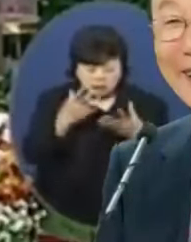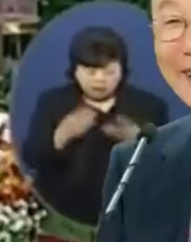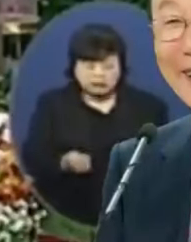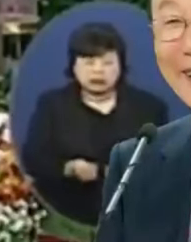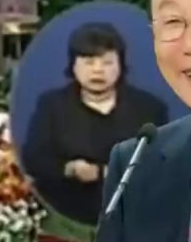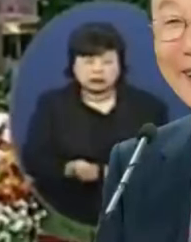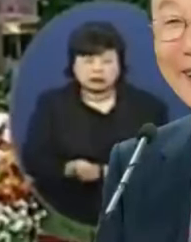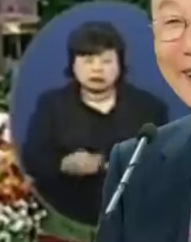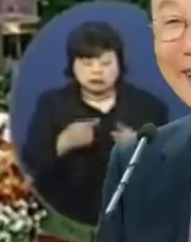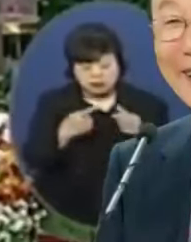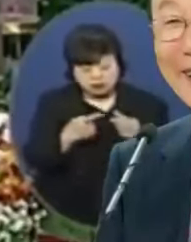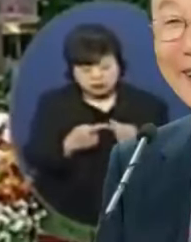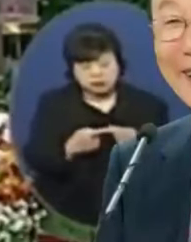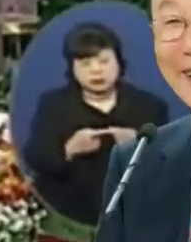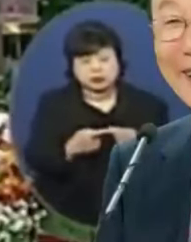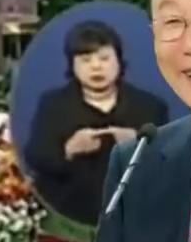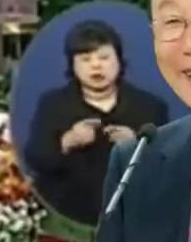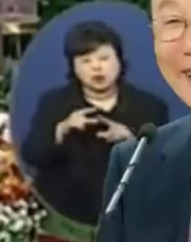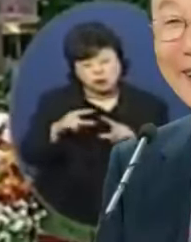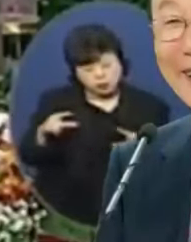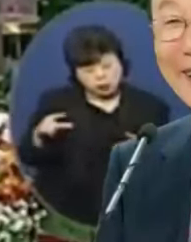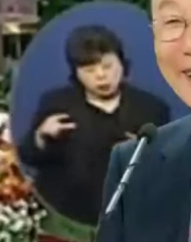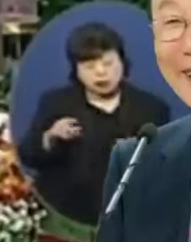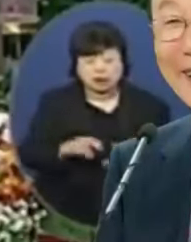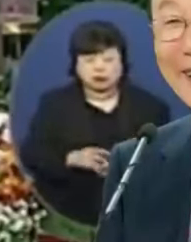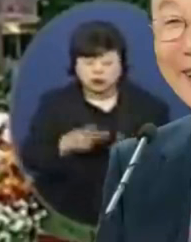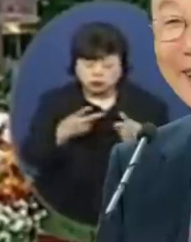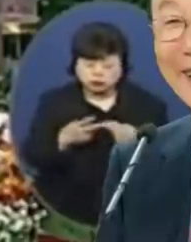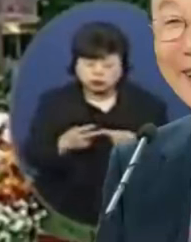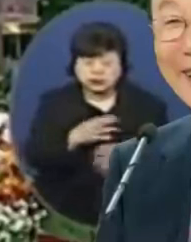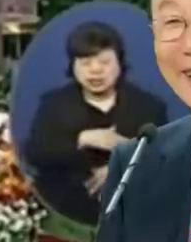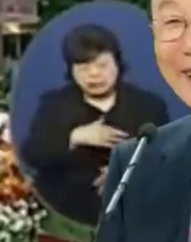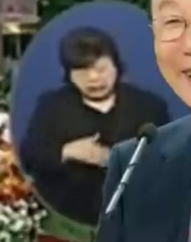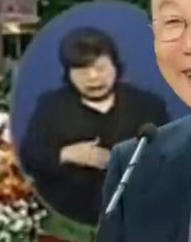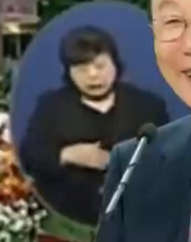가만히 있는 사람을 그 자리에 두고 보통으로 잡게 할 때는